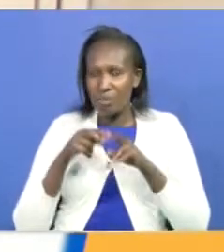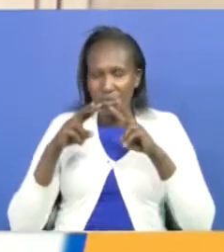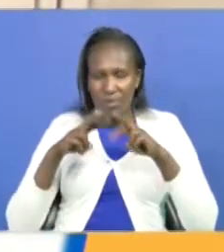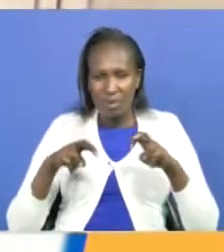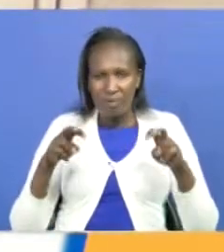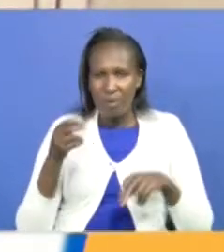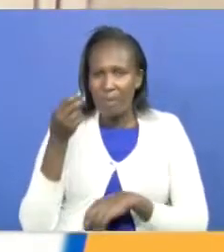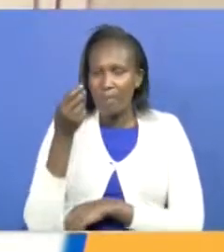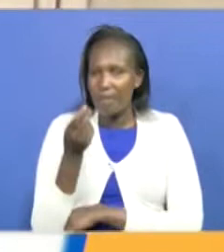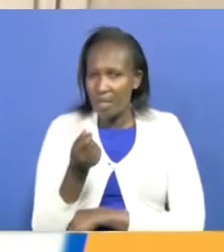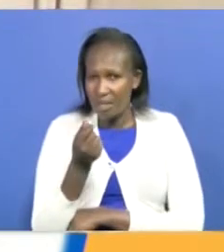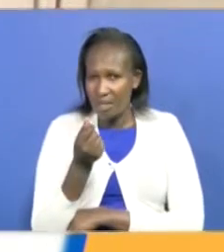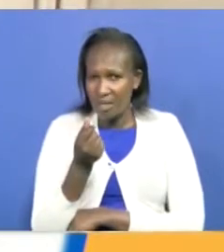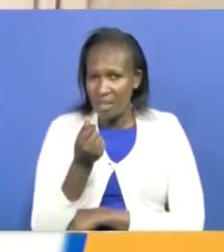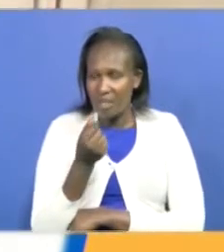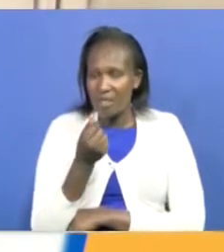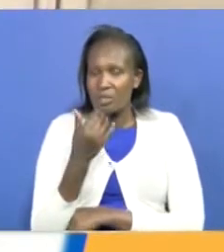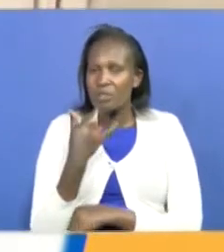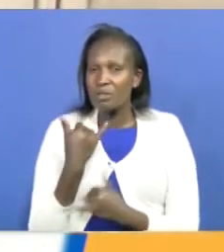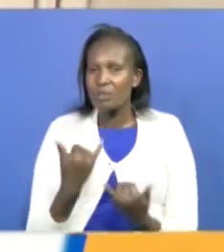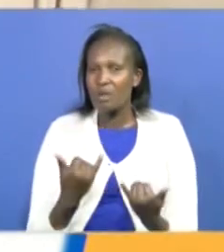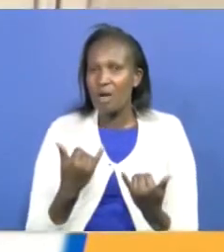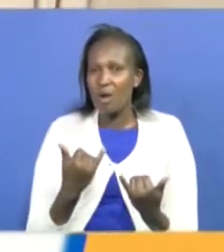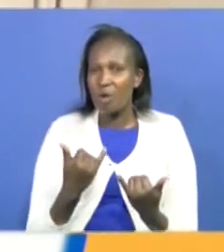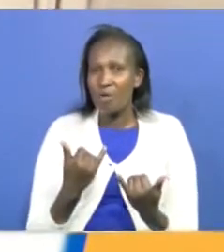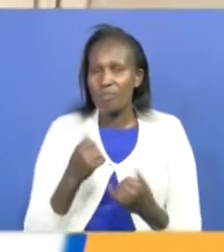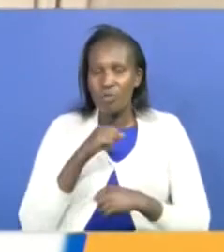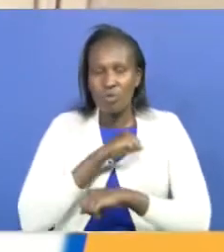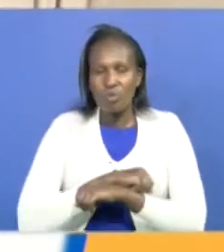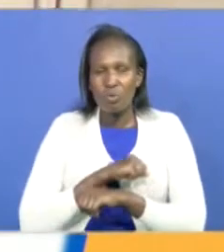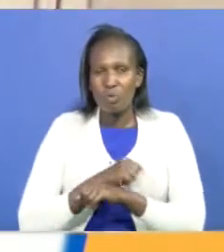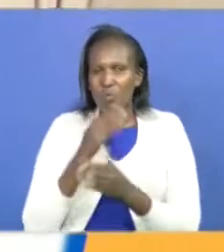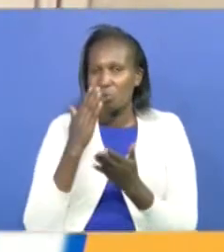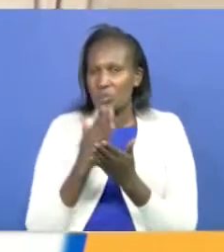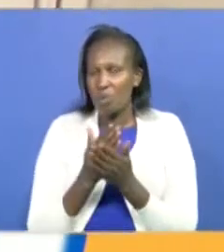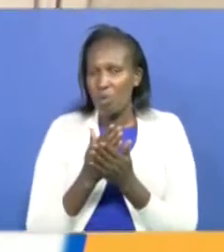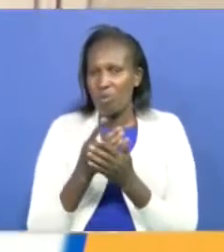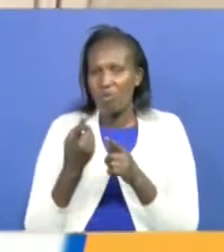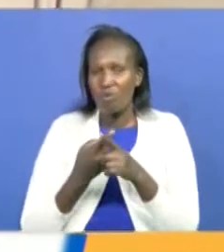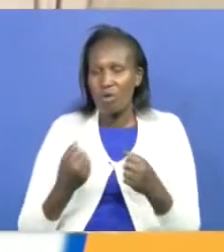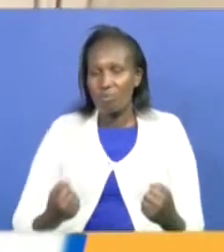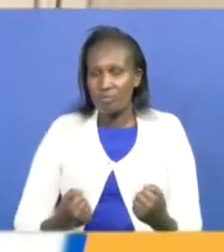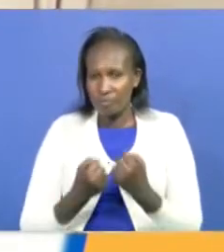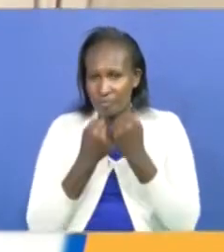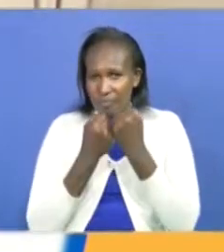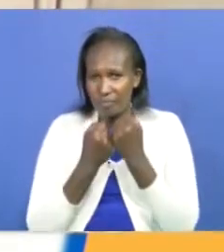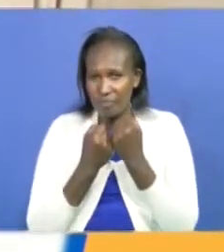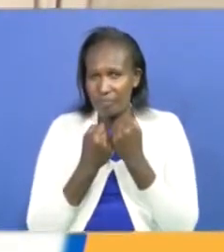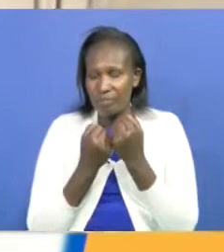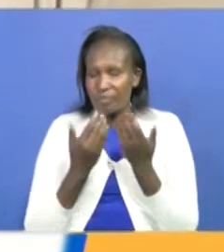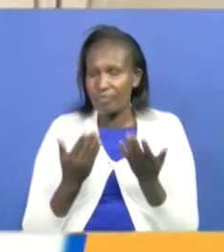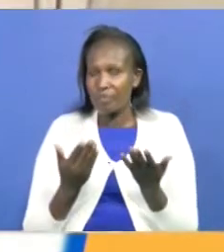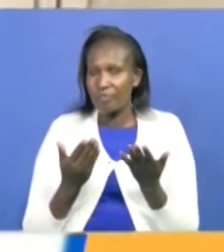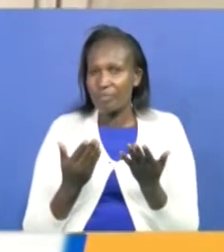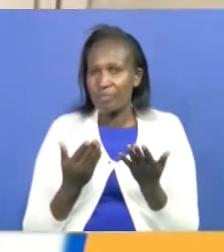fedha. Sasa ile masomo yake ilikatishwa na hiyo ajali. Penye ilikuwa